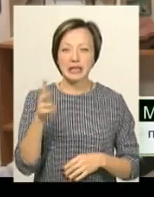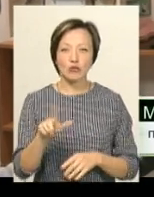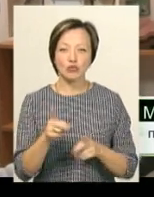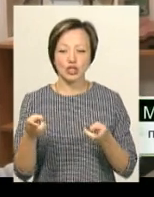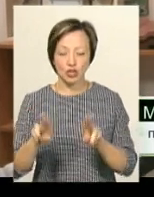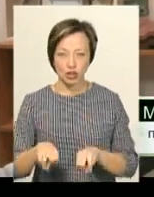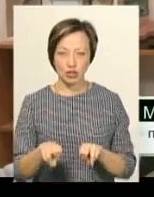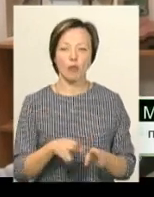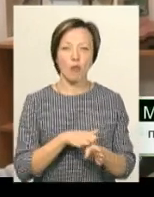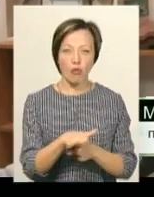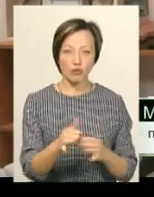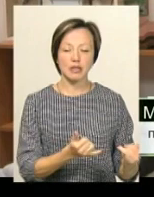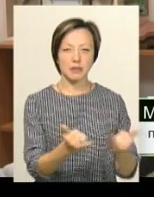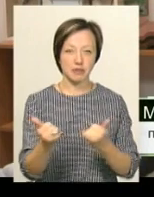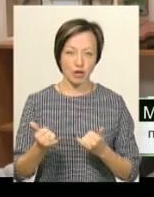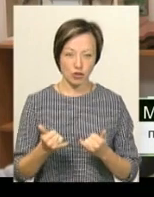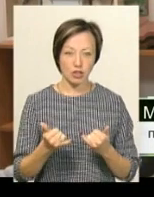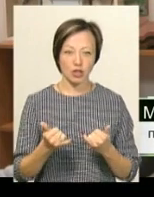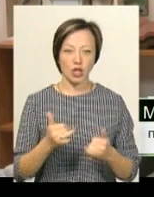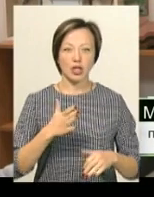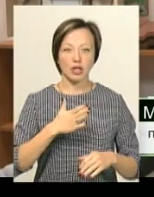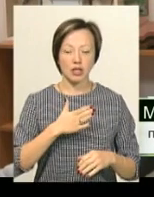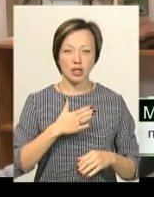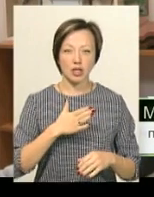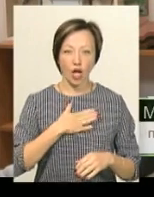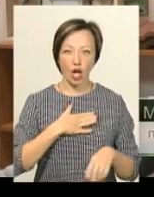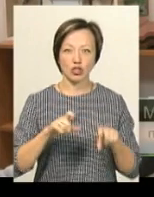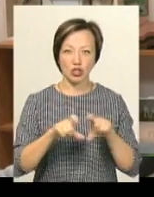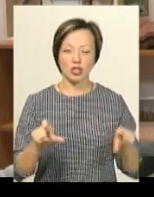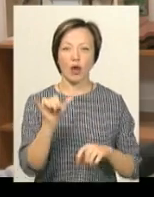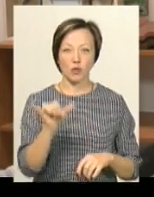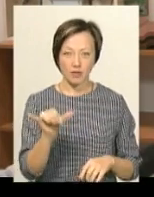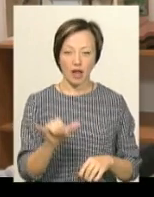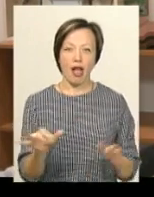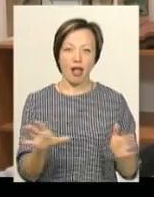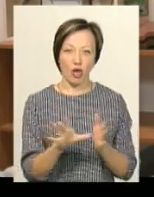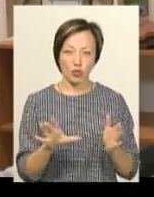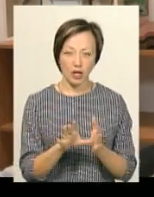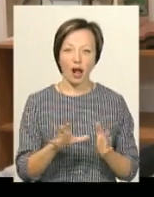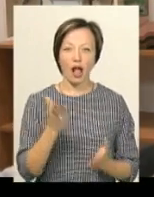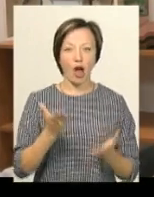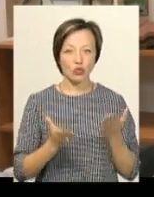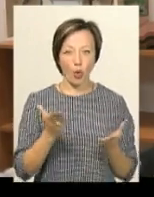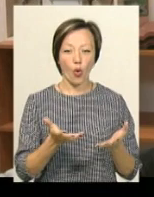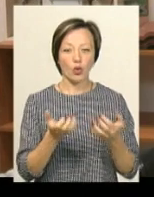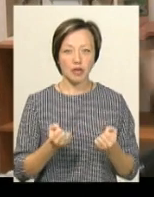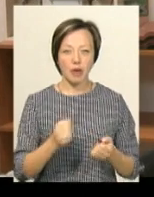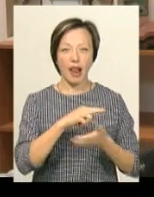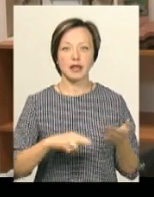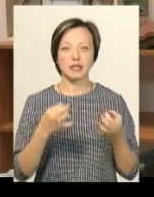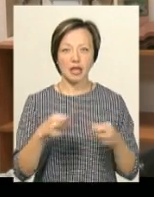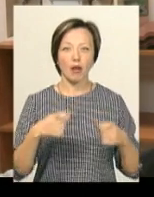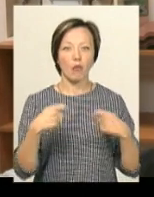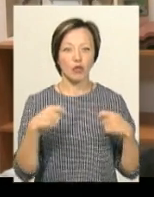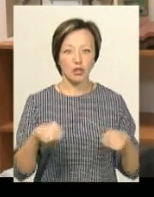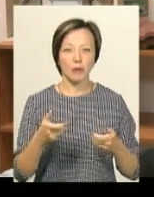Я думаю, що вони повністю забезпечать потреби нашого університету в електричній енергії. А якщо отримаємо ліцензії на